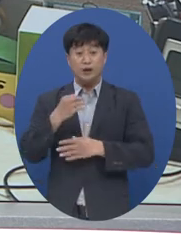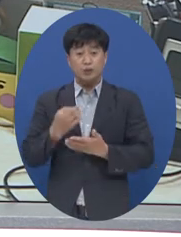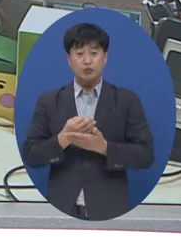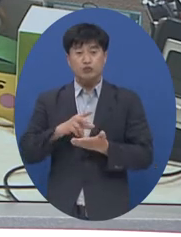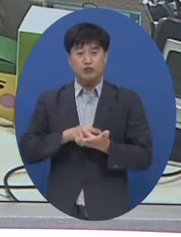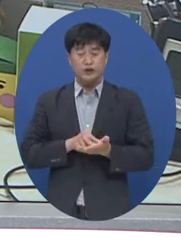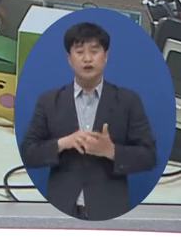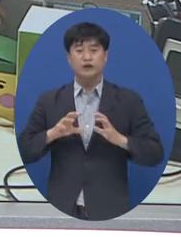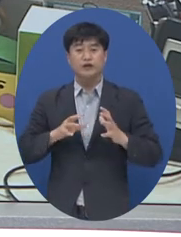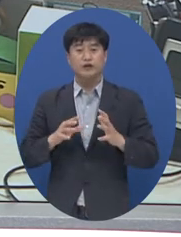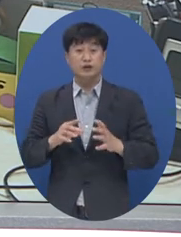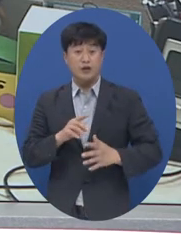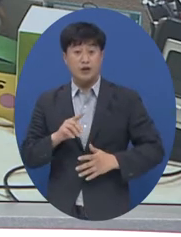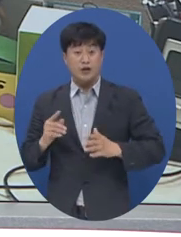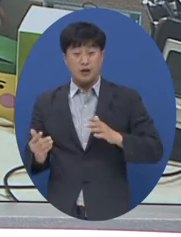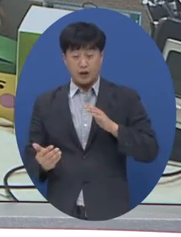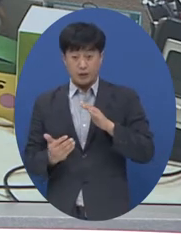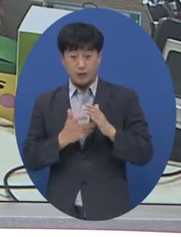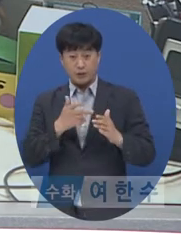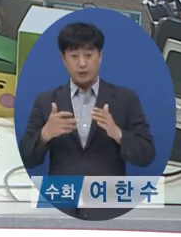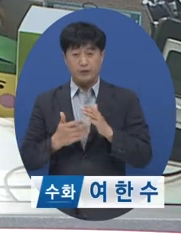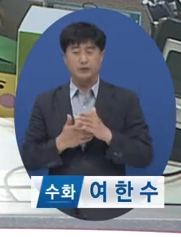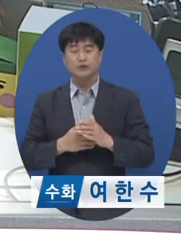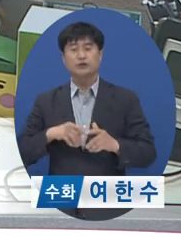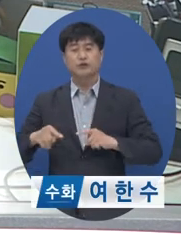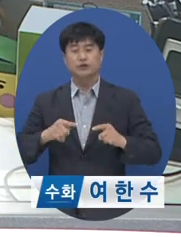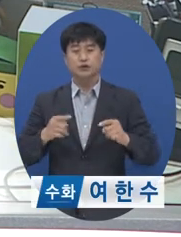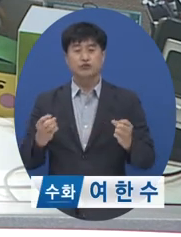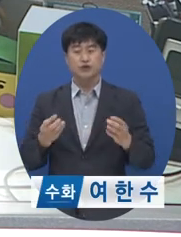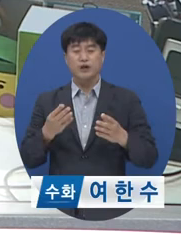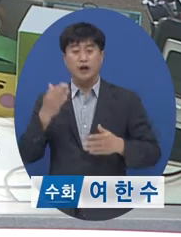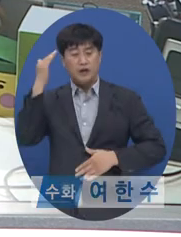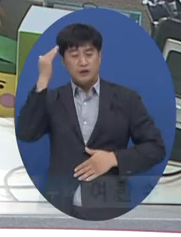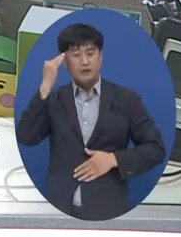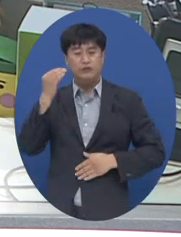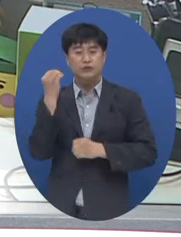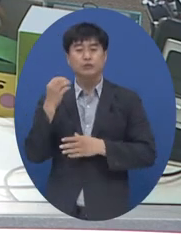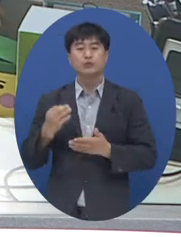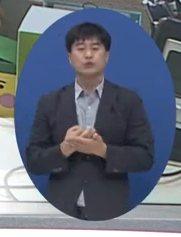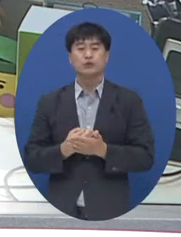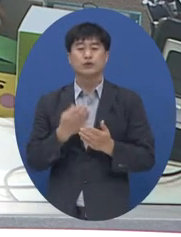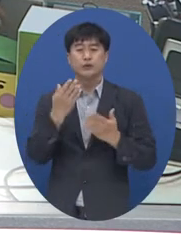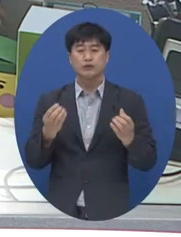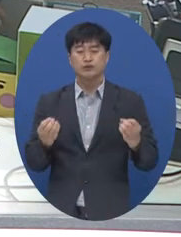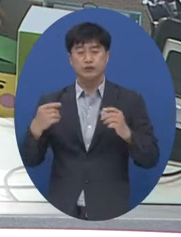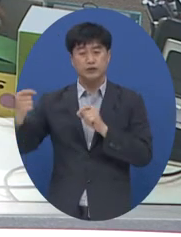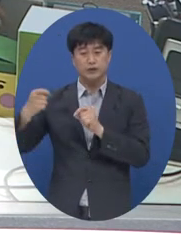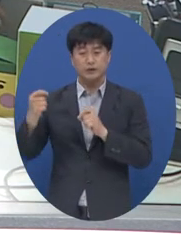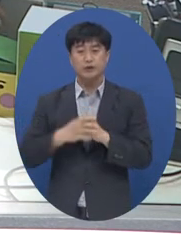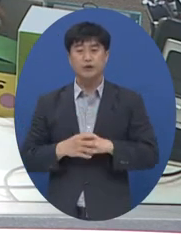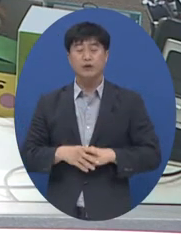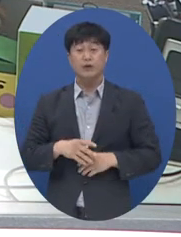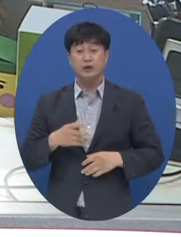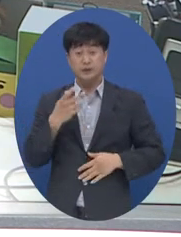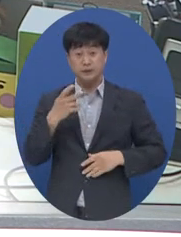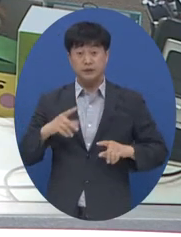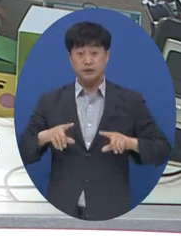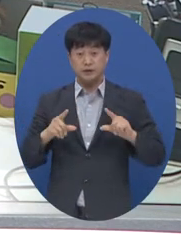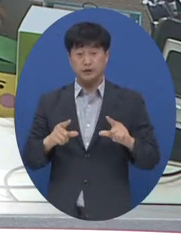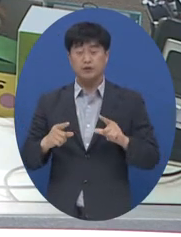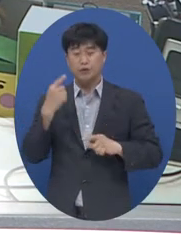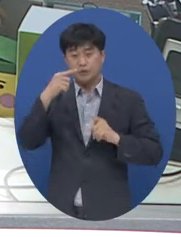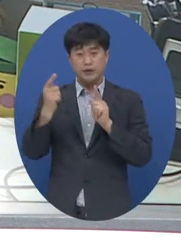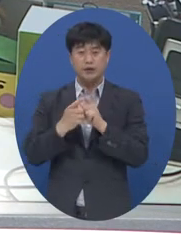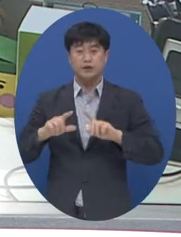기본소득 을 주제로 한 세계 최대 정체 축제 대한민국 기본소득 박람회가 코앞으로 다가왔습니다 오늘 10일 비대면